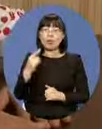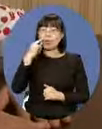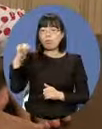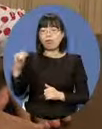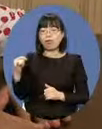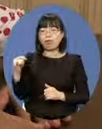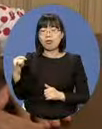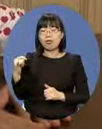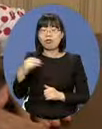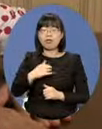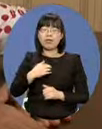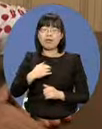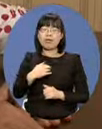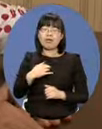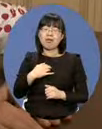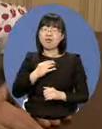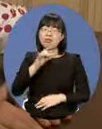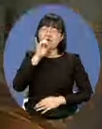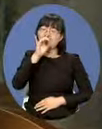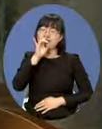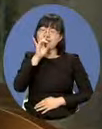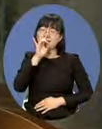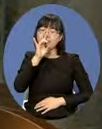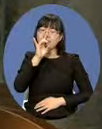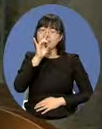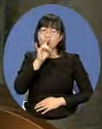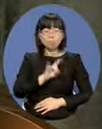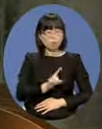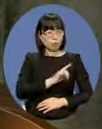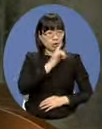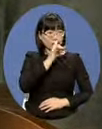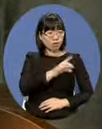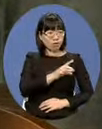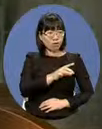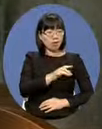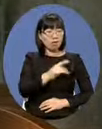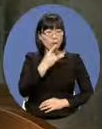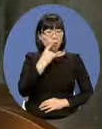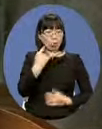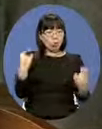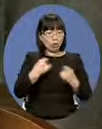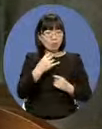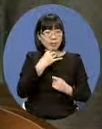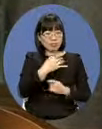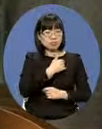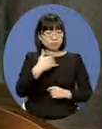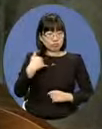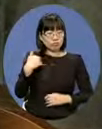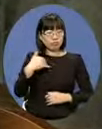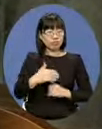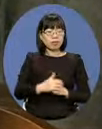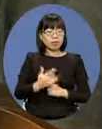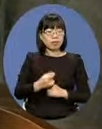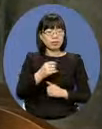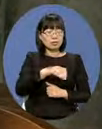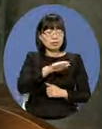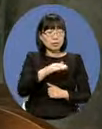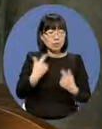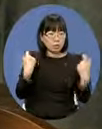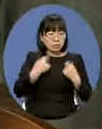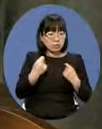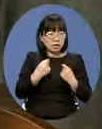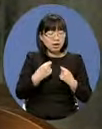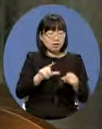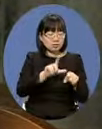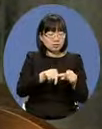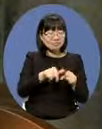엄마, 나 도저히 안 되겠어. 안 되긴 뭐가 안 돼. 옷만 입으면 되는데. 얼른 가서 옷 입어.